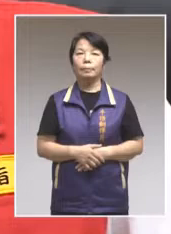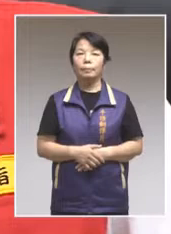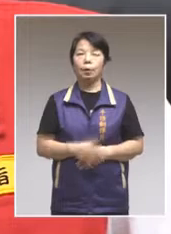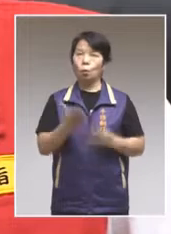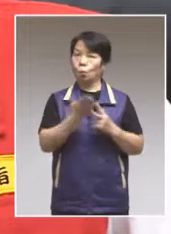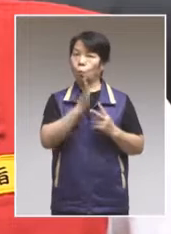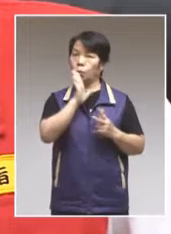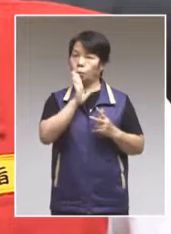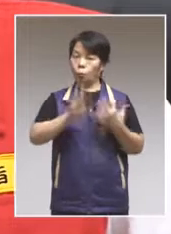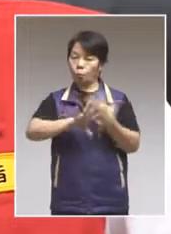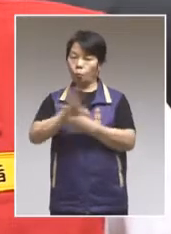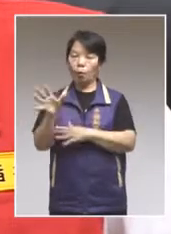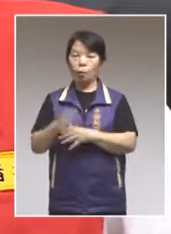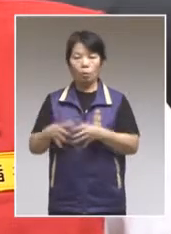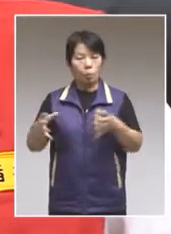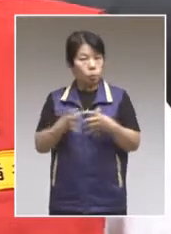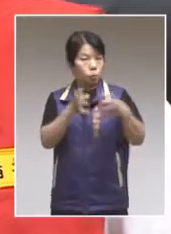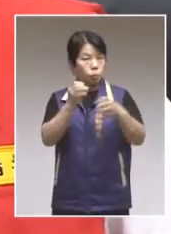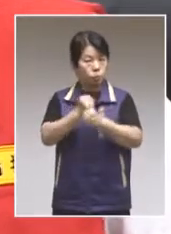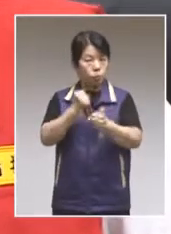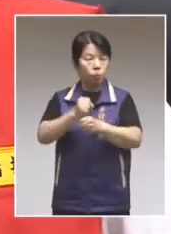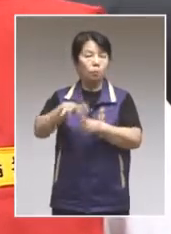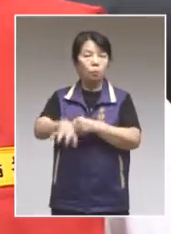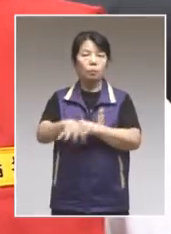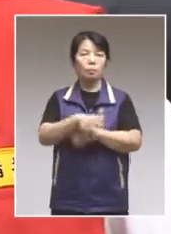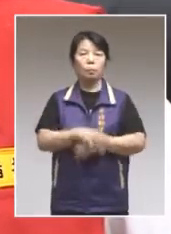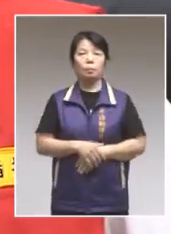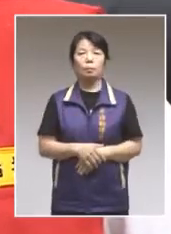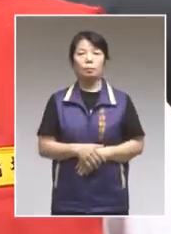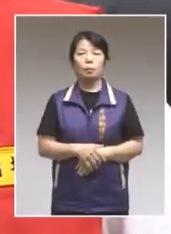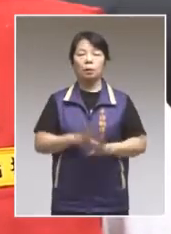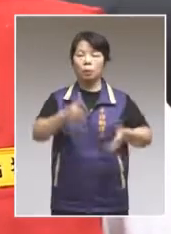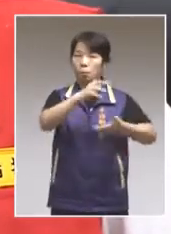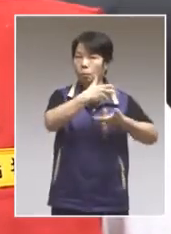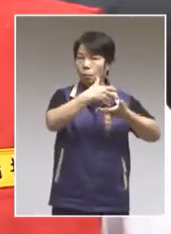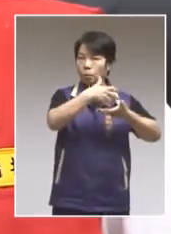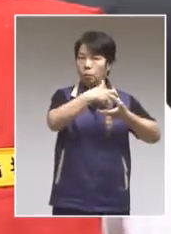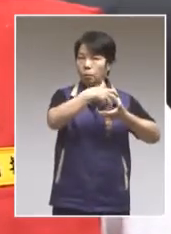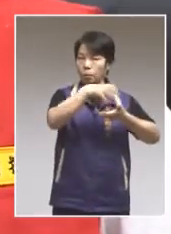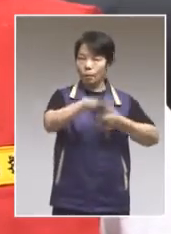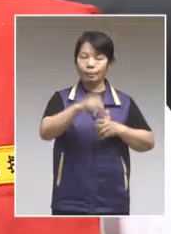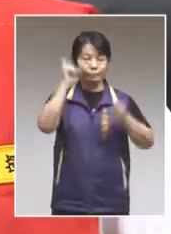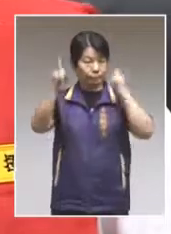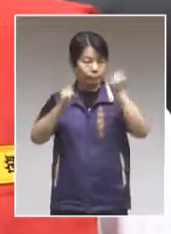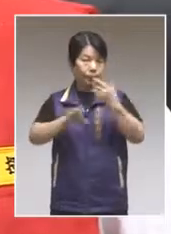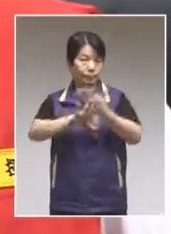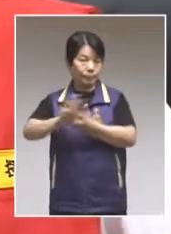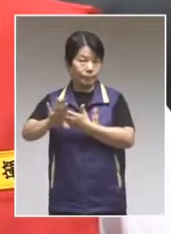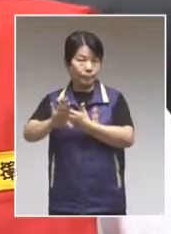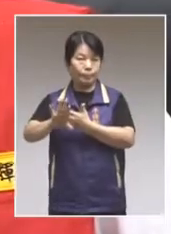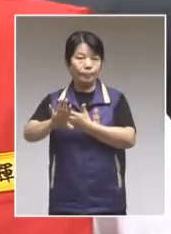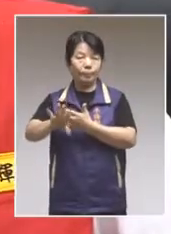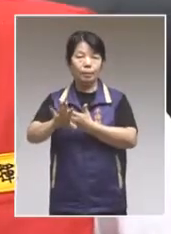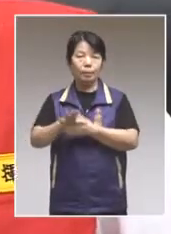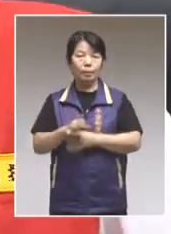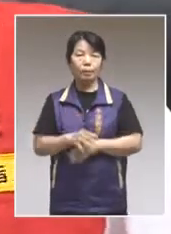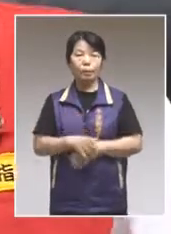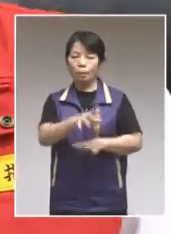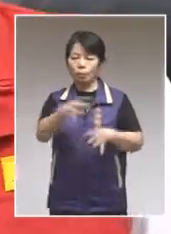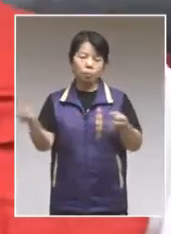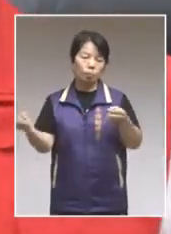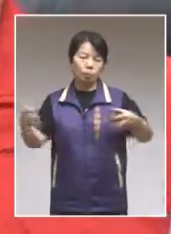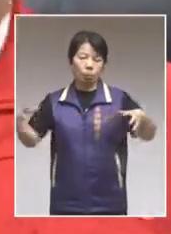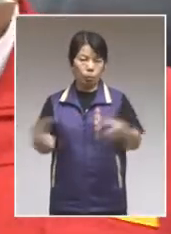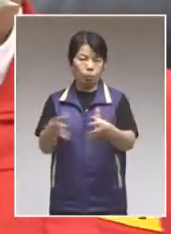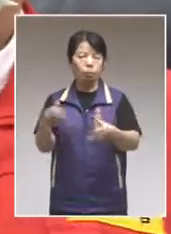是其他的群聚工作场所，哦，那除了餐饮娱乐之外的其他的密集的这些场所，